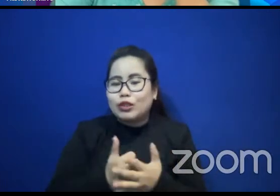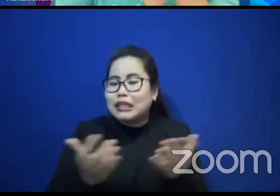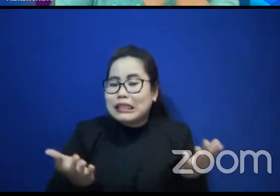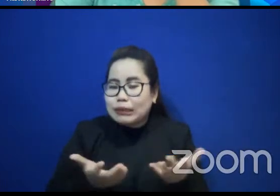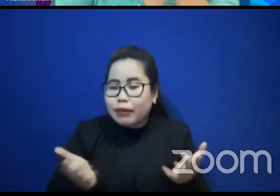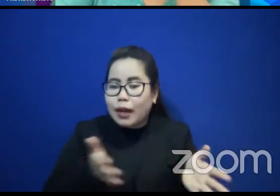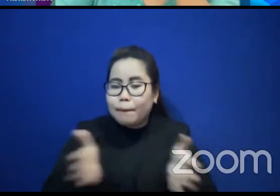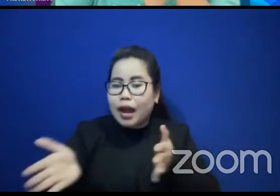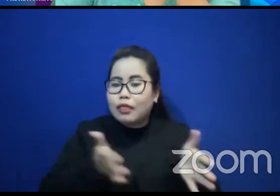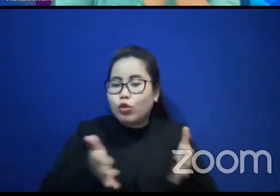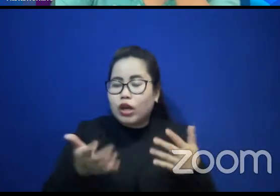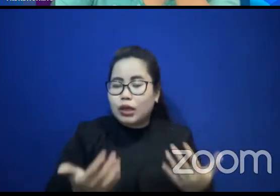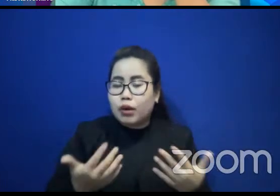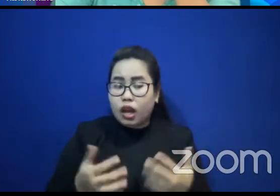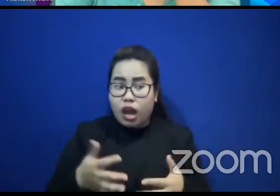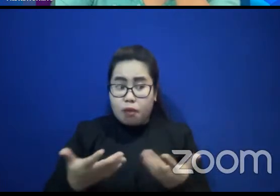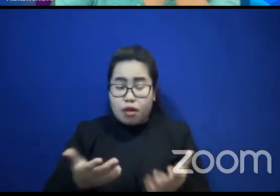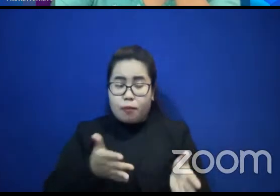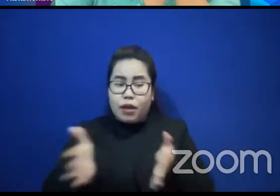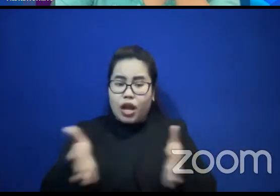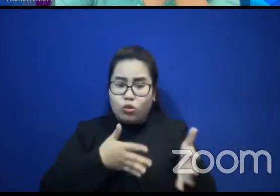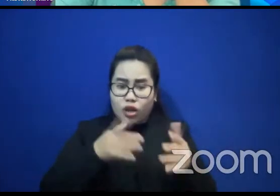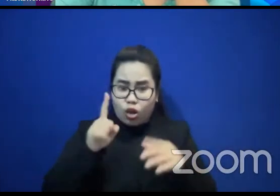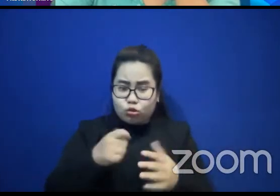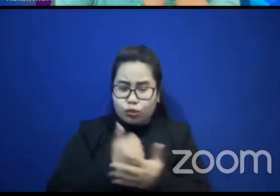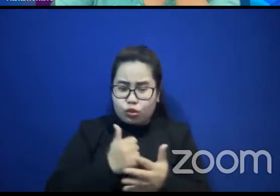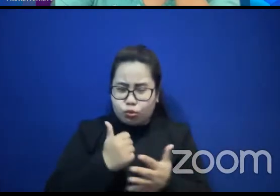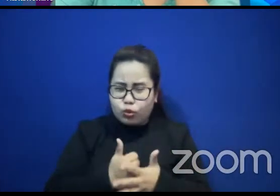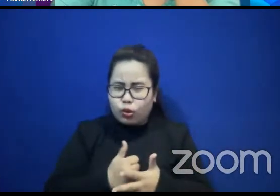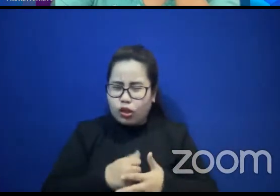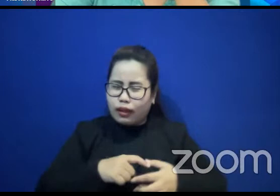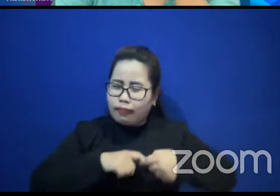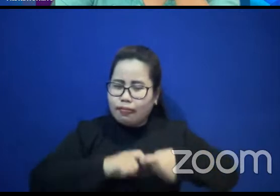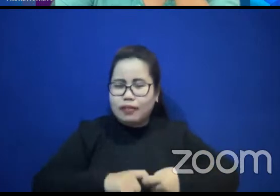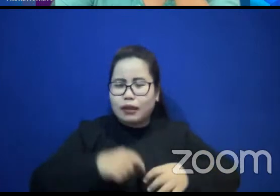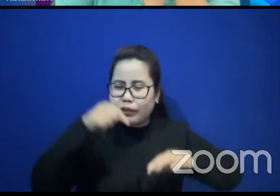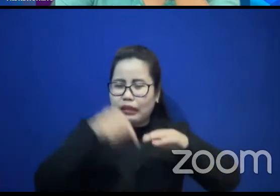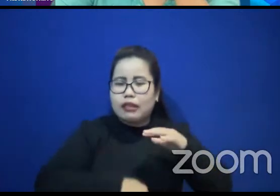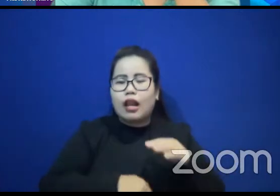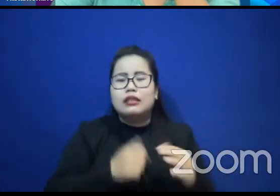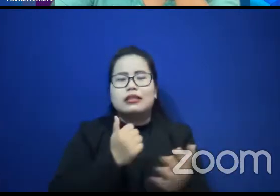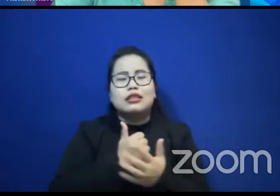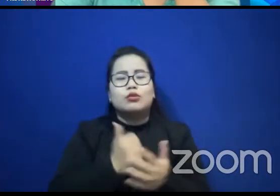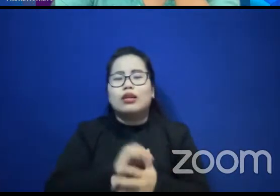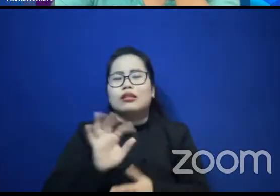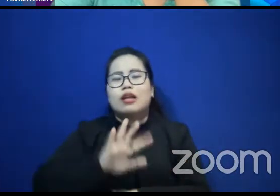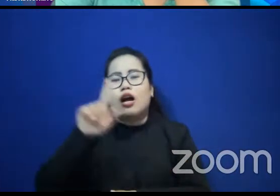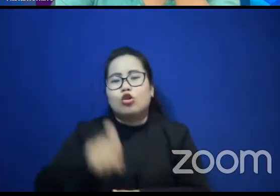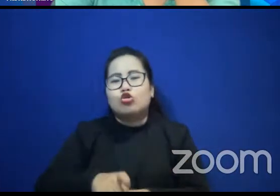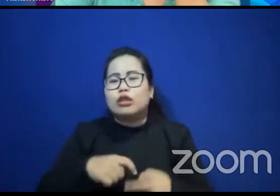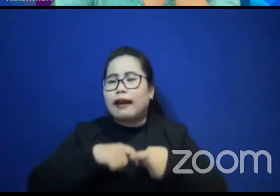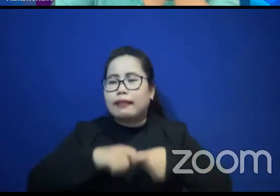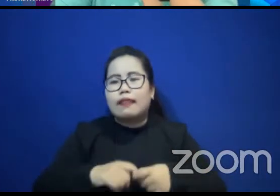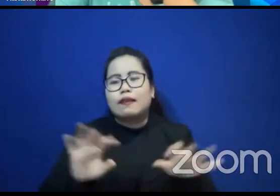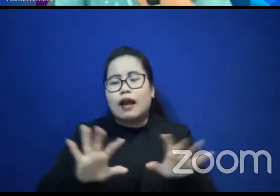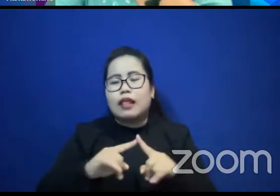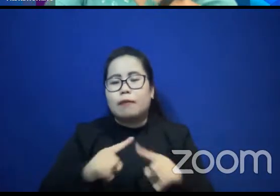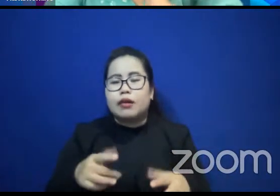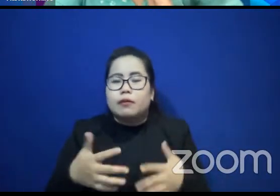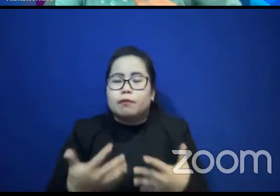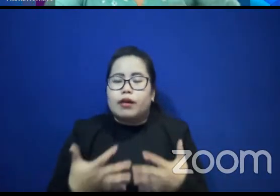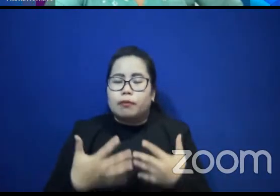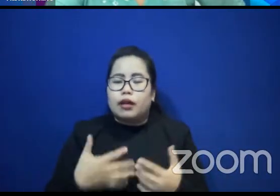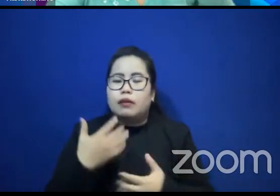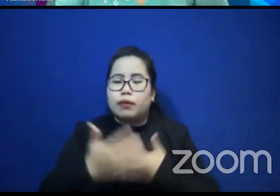sih pengaturan Apakah pengatur harus sangat ketat dan sangat detail atau sebetulnya tidak perlu terlalu ketat Tapi selama info semuanya